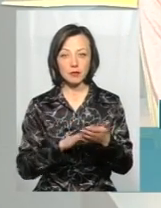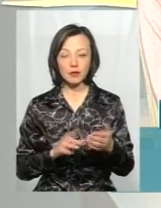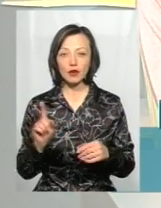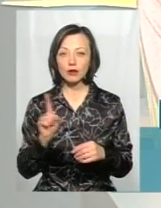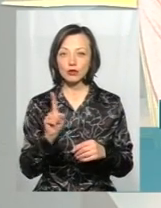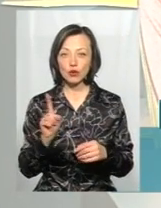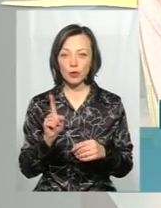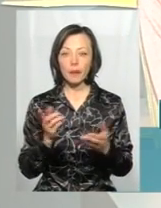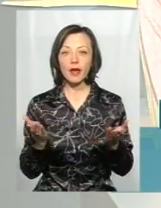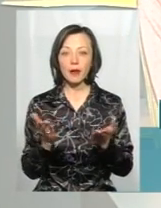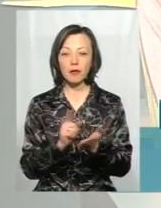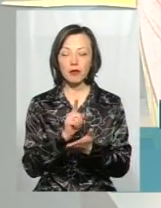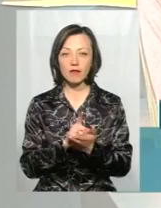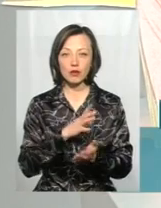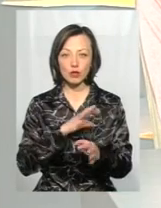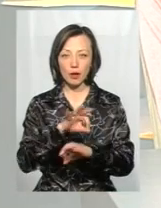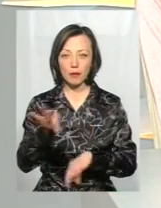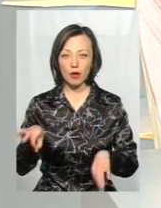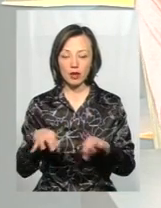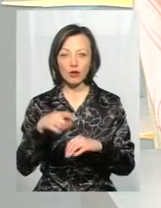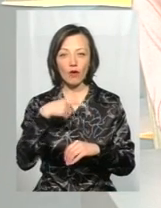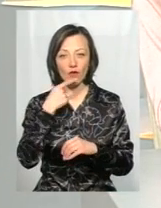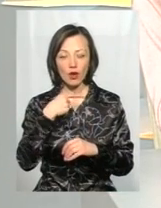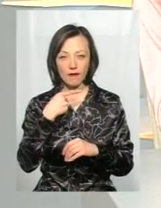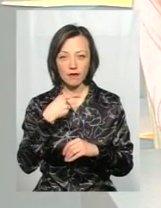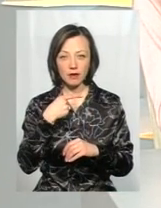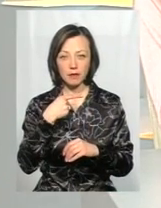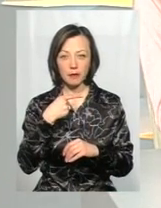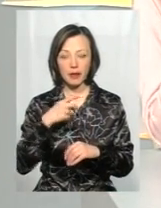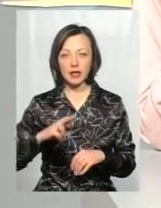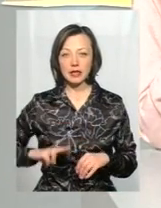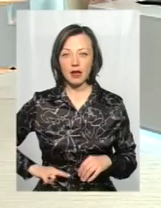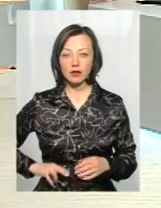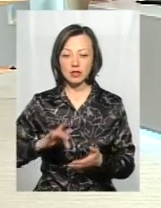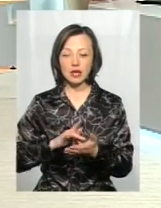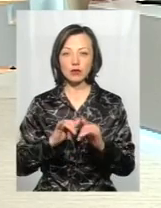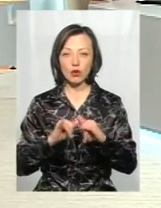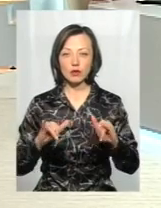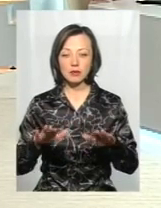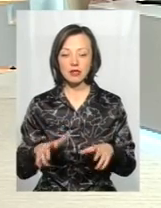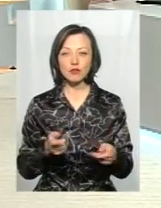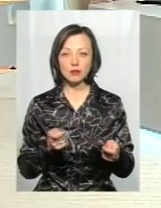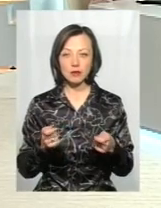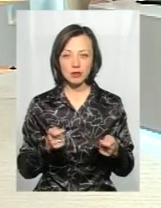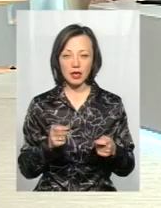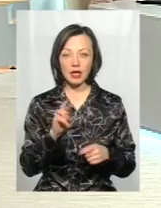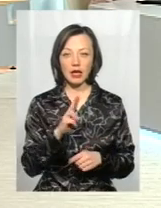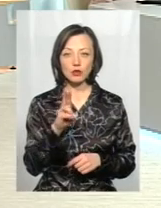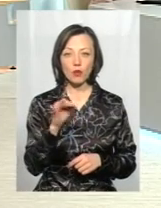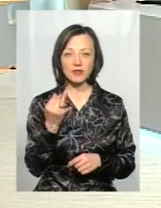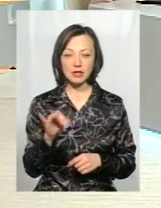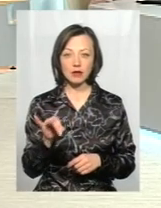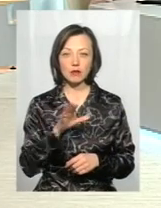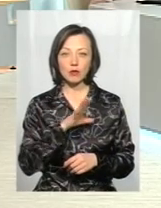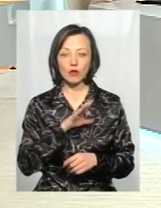що якими повинні бути проекти, говорив директор Центру розвитку місцевого самоврядування Сергій Яцковський. Він